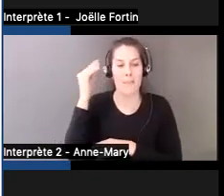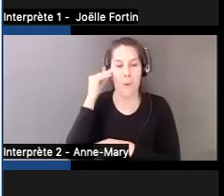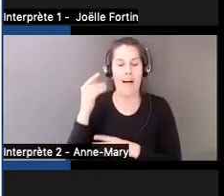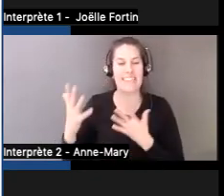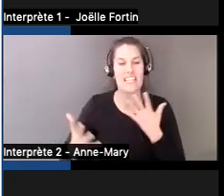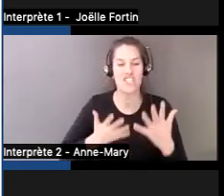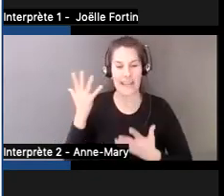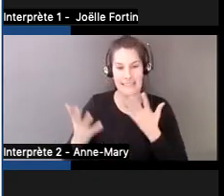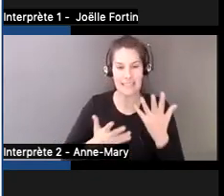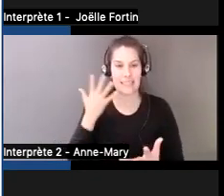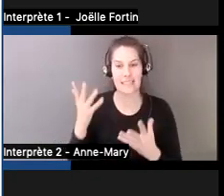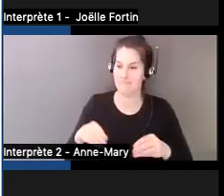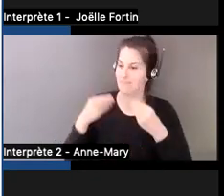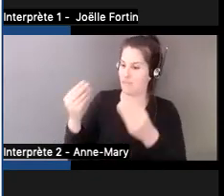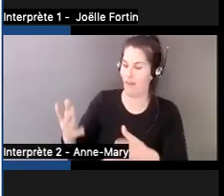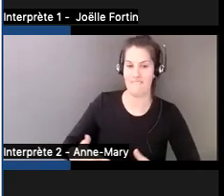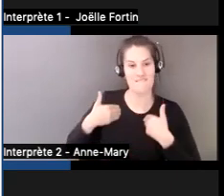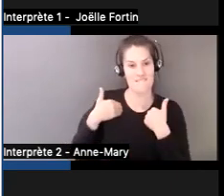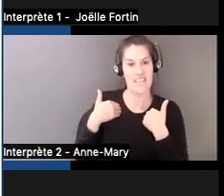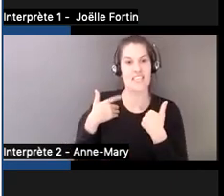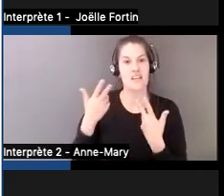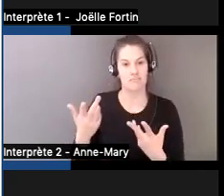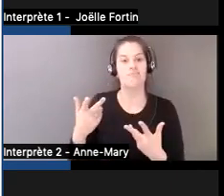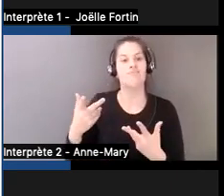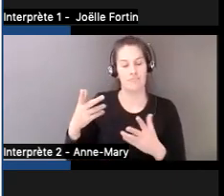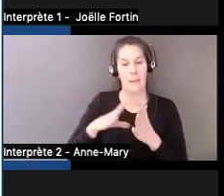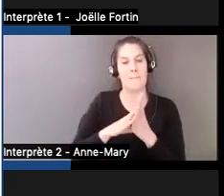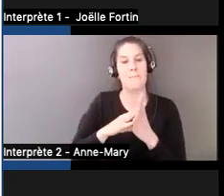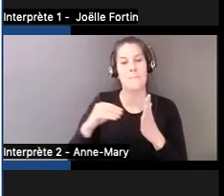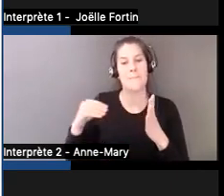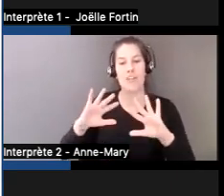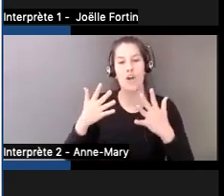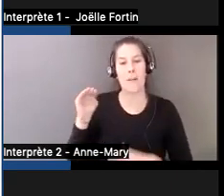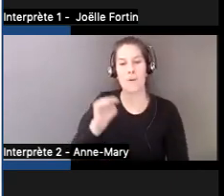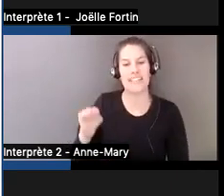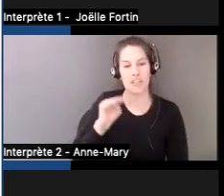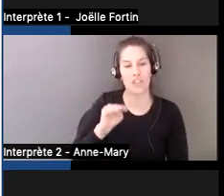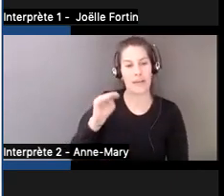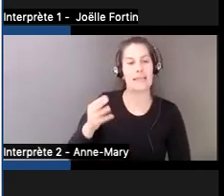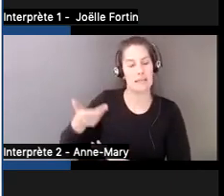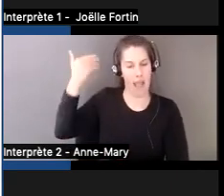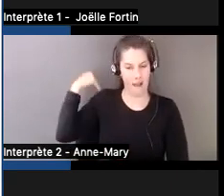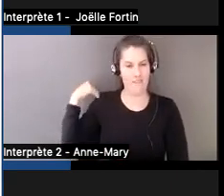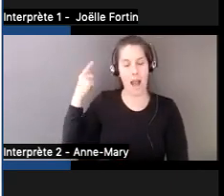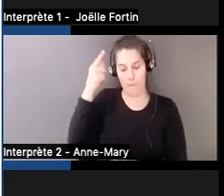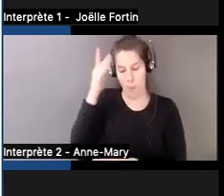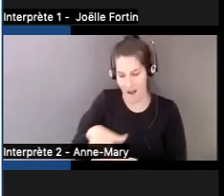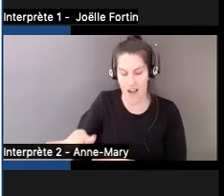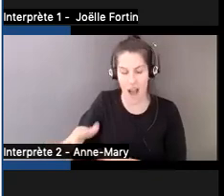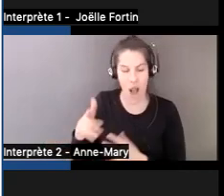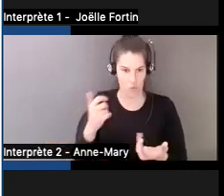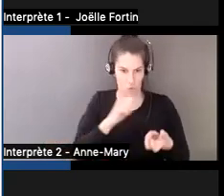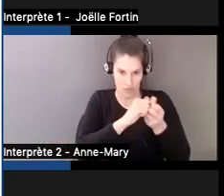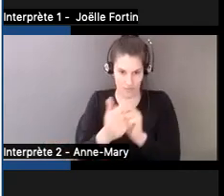pédagogie conçue au début du XXe siècle pour favoriser le développement des enfants. Aujourd'hui adaptée aux malades d'Alzheimer. Le mouvement vient